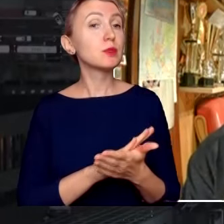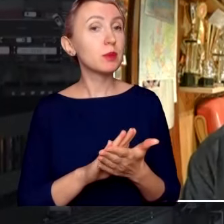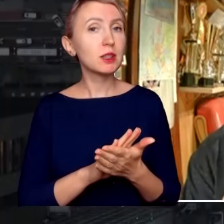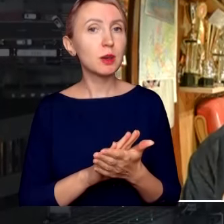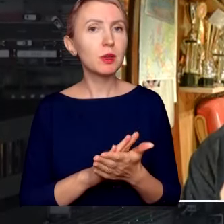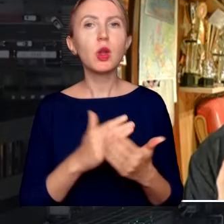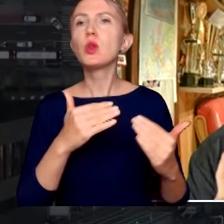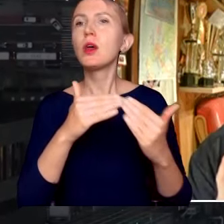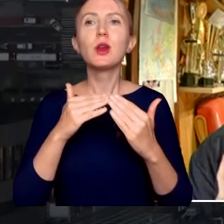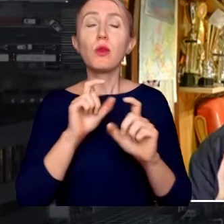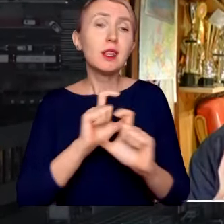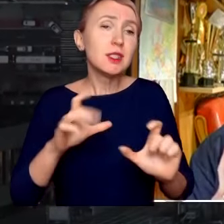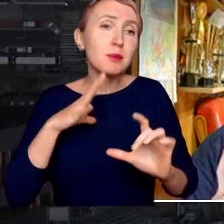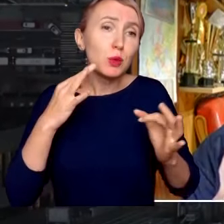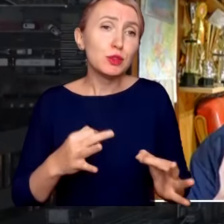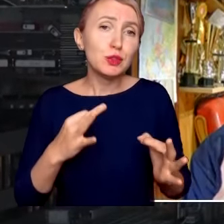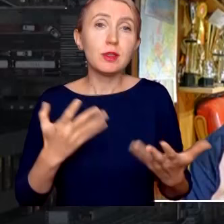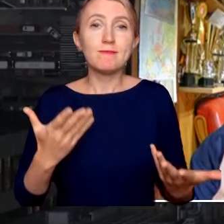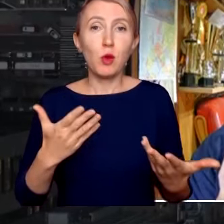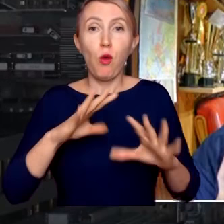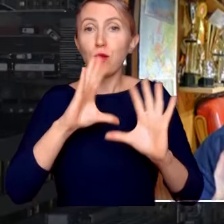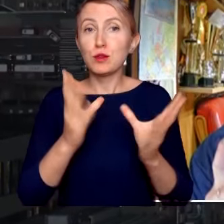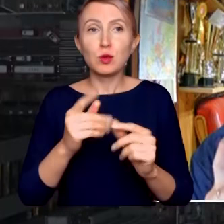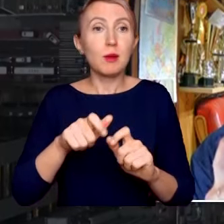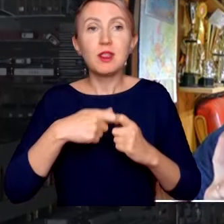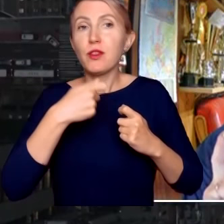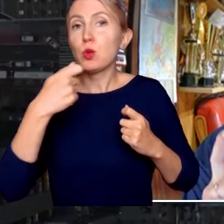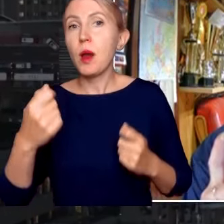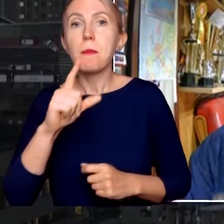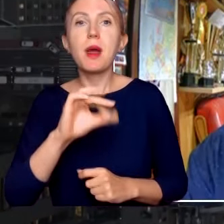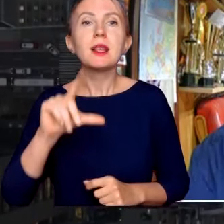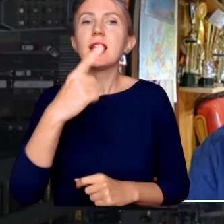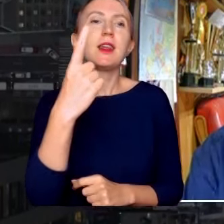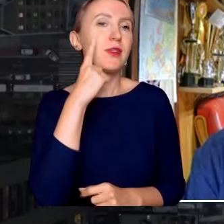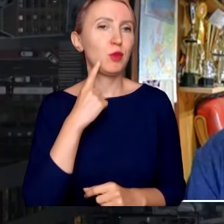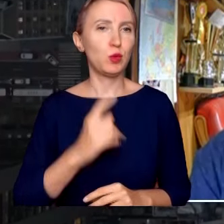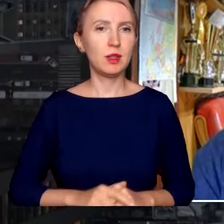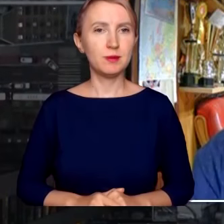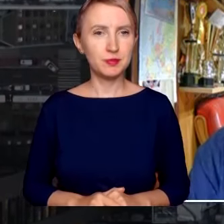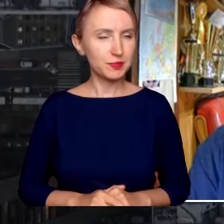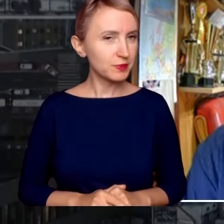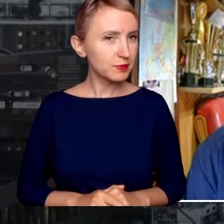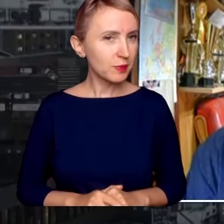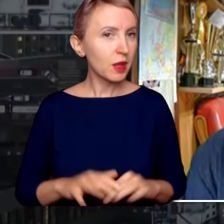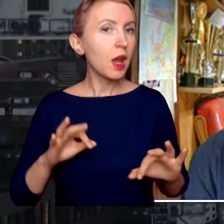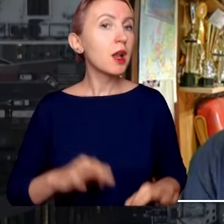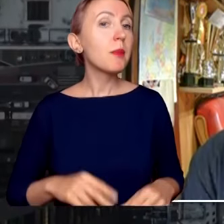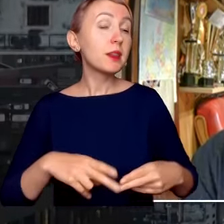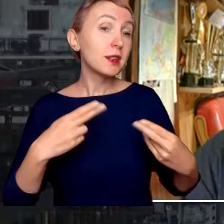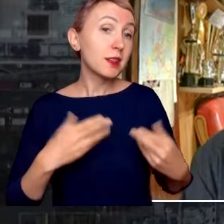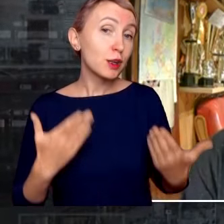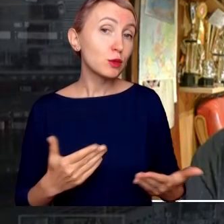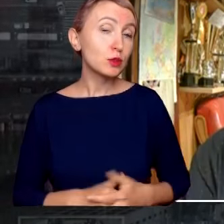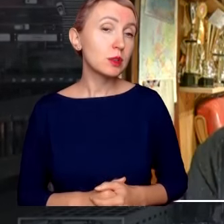czas dzisiaj, tak nam jakoś się to wszystko wydłużyło. PSL, jedna minuta. Panie redaktorze,